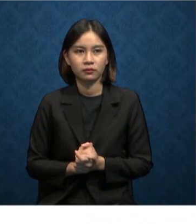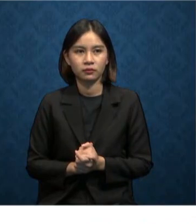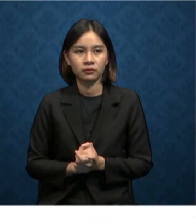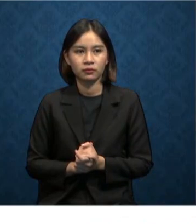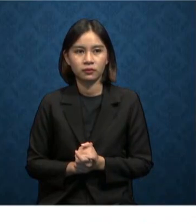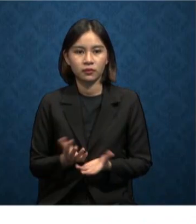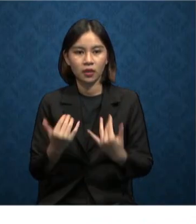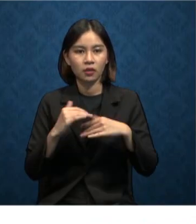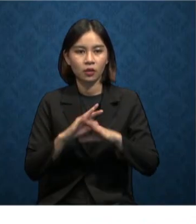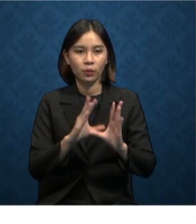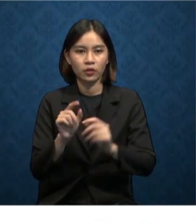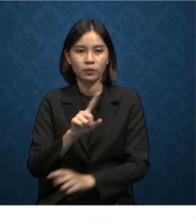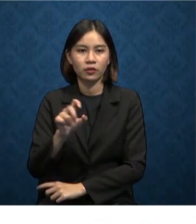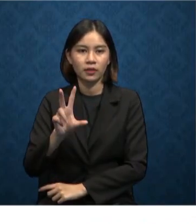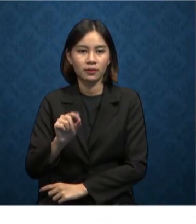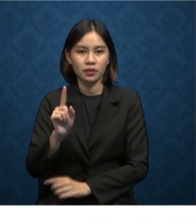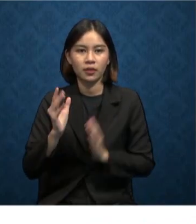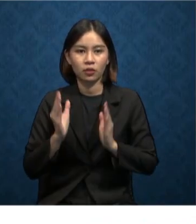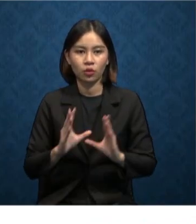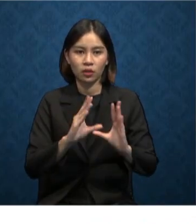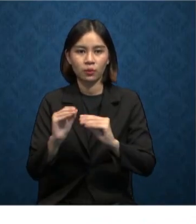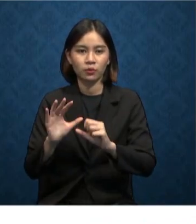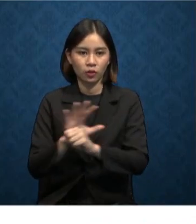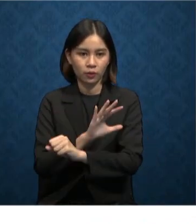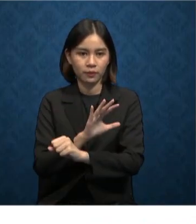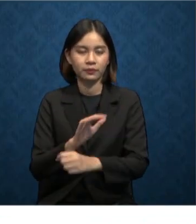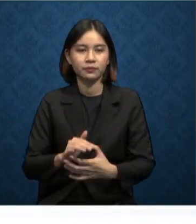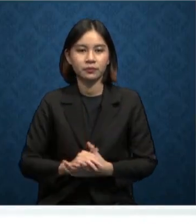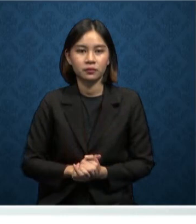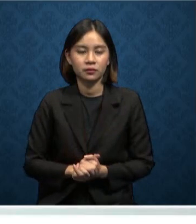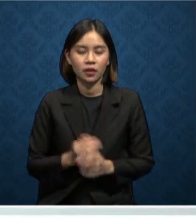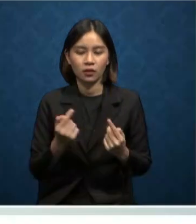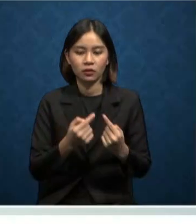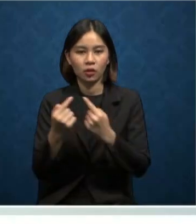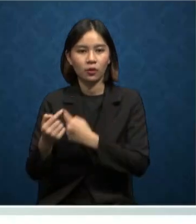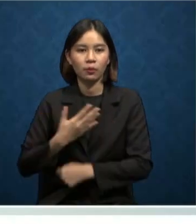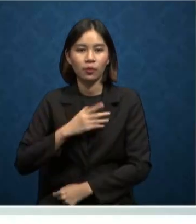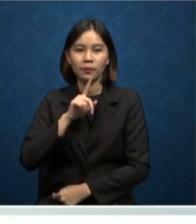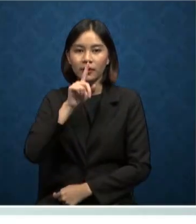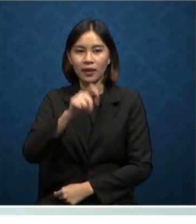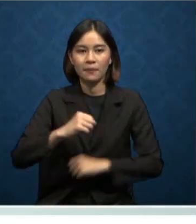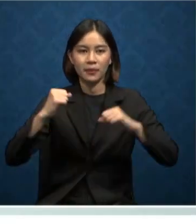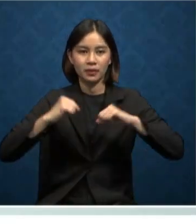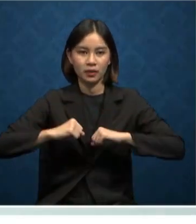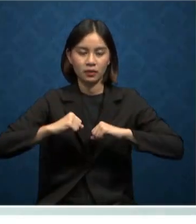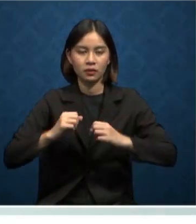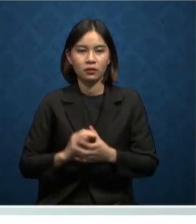องค์ประชุม131ท่านครบองค์ประชุมนะครับต่อไปผมขอถามมตินะครับ